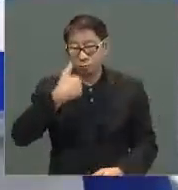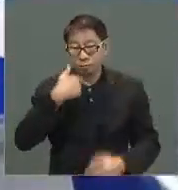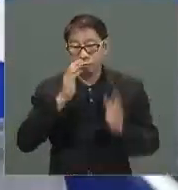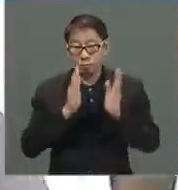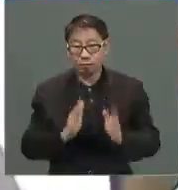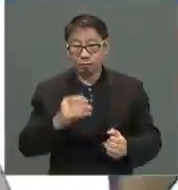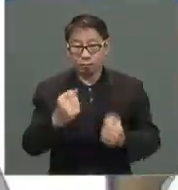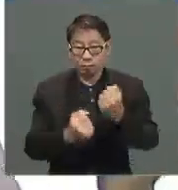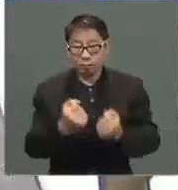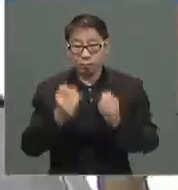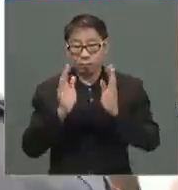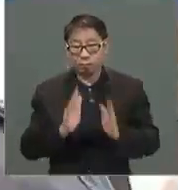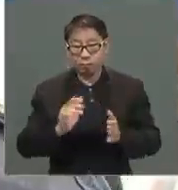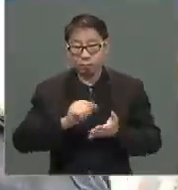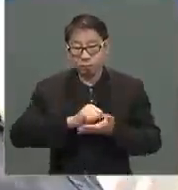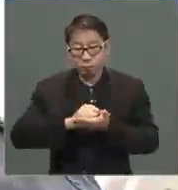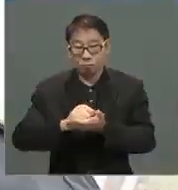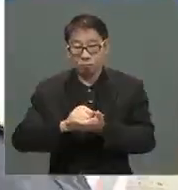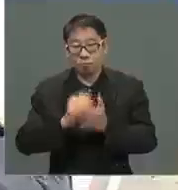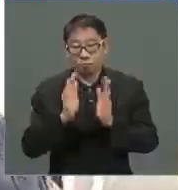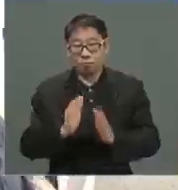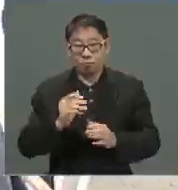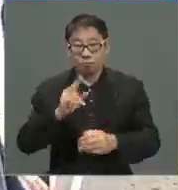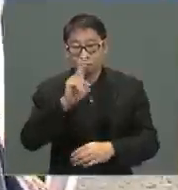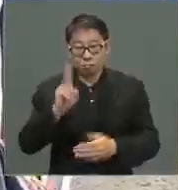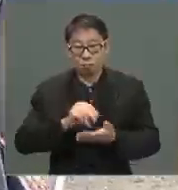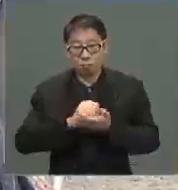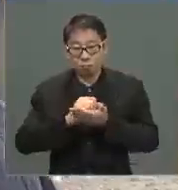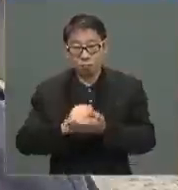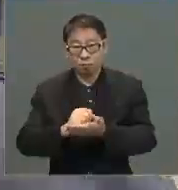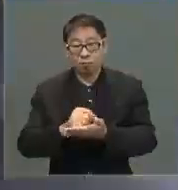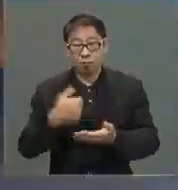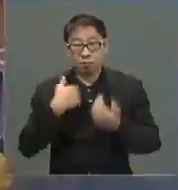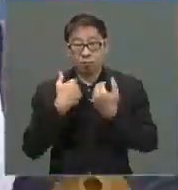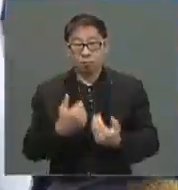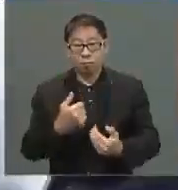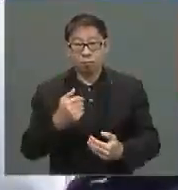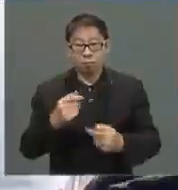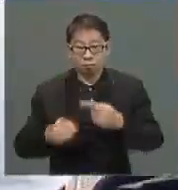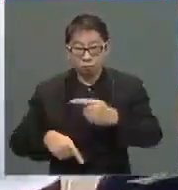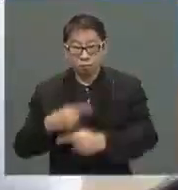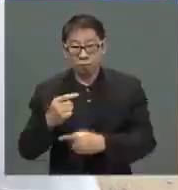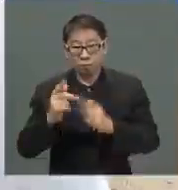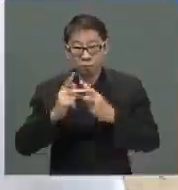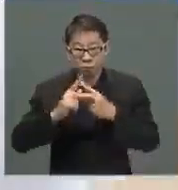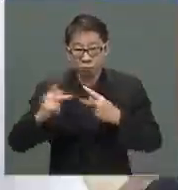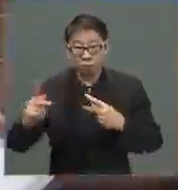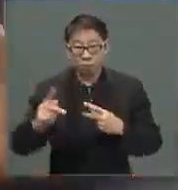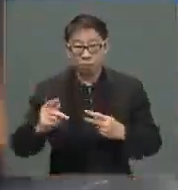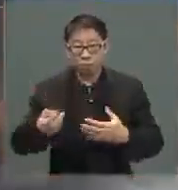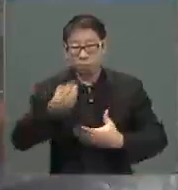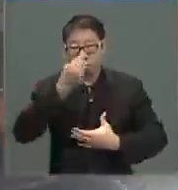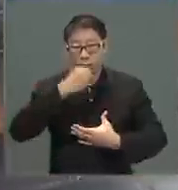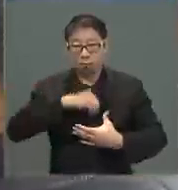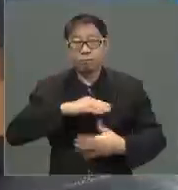พนักงานขับรถผู้ให้บริการและผู้โดยสารแล้วก็ที่สำคัญถ้าหากว่าจะเดินทางไกลๆนะคะเตรียมท้องให้เรีย